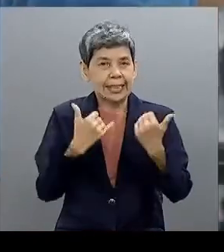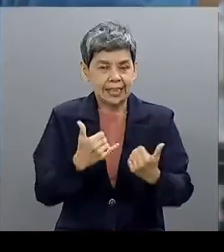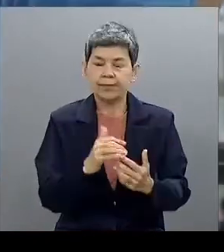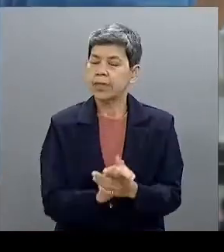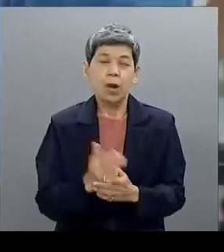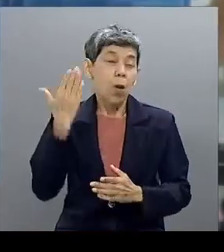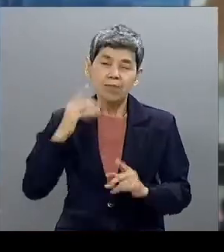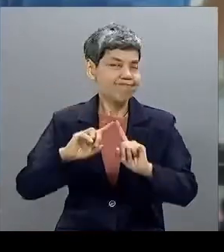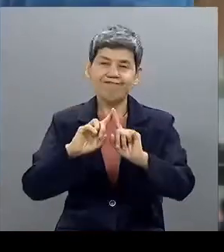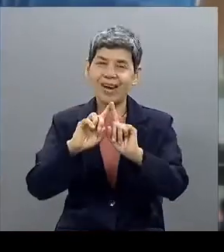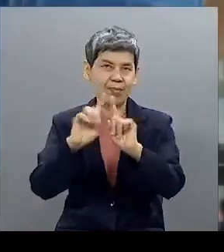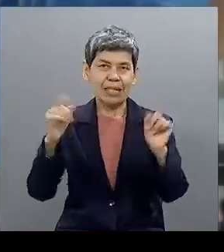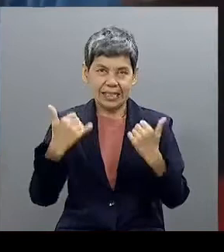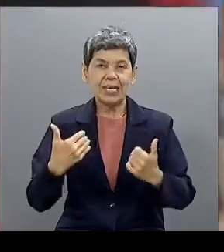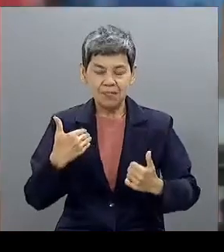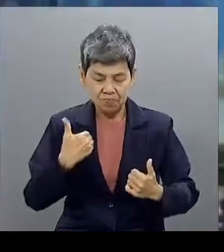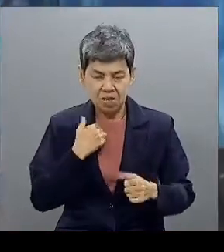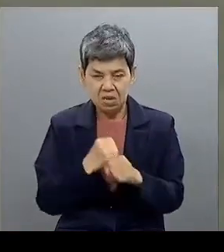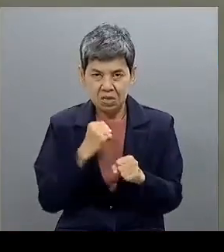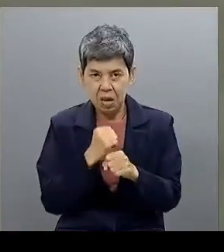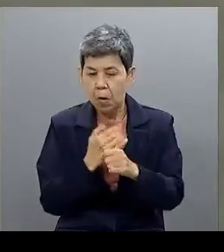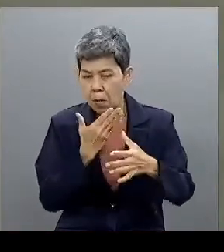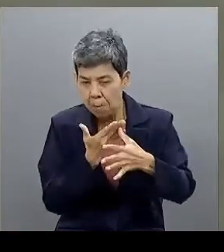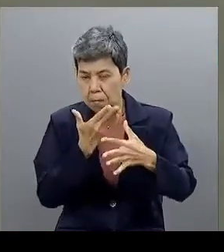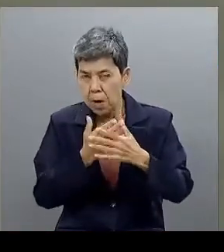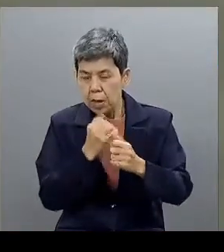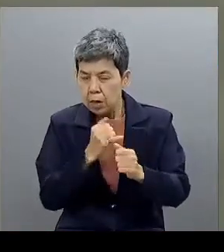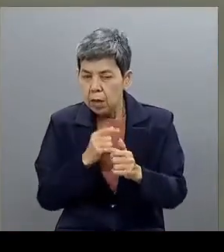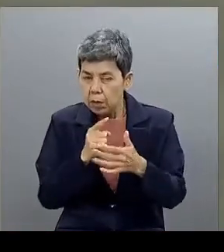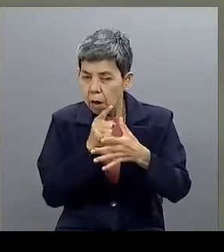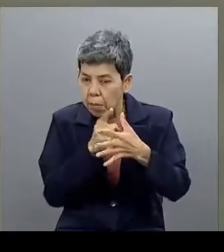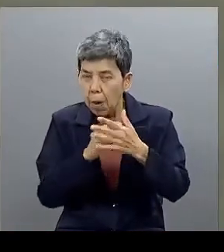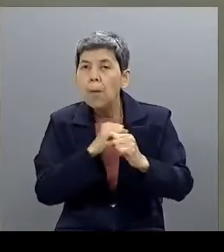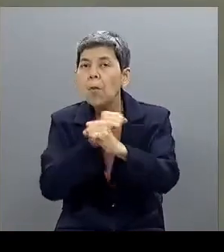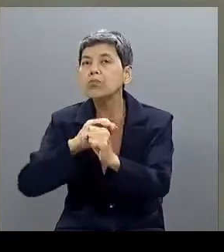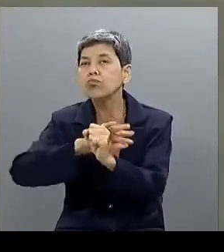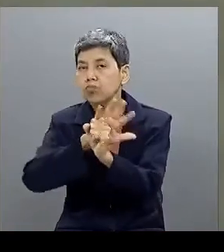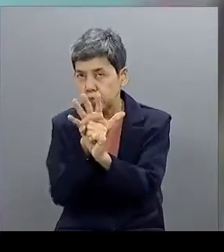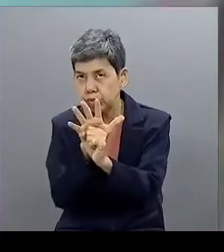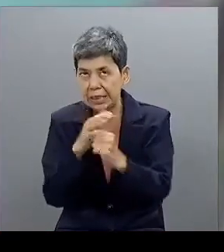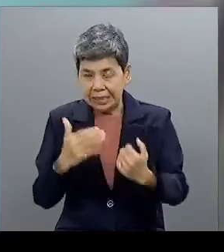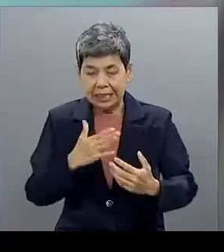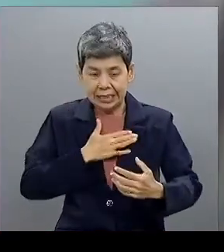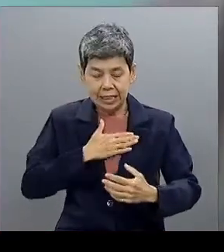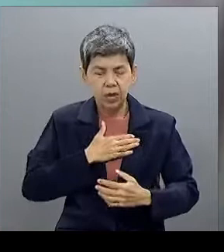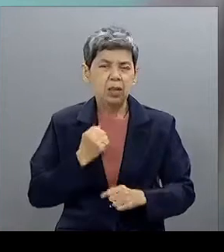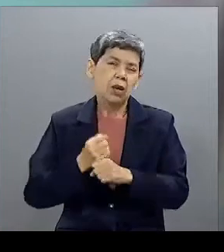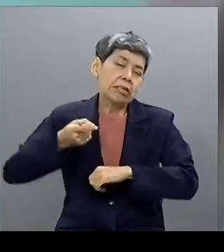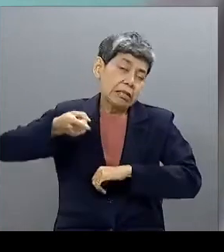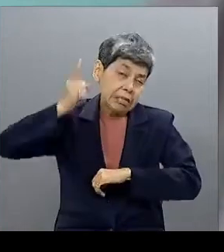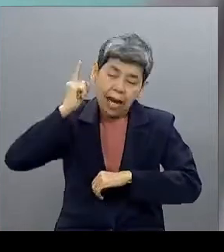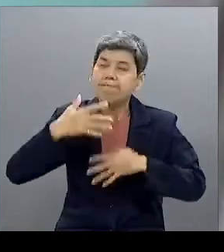าเนื่องจากมีขั้นตอนในการป้องกันการแพร่ระบาดเชื้อไวรัสโควิด-19 แม้จะทำให้เกิดความล่าช้าแต่ก็รู้สึกปล